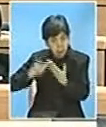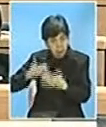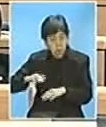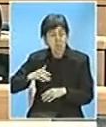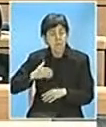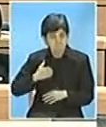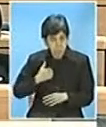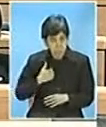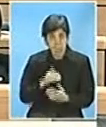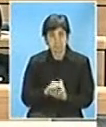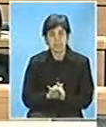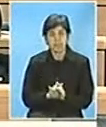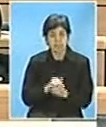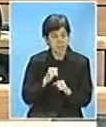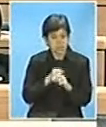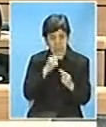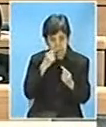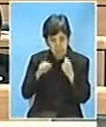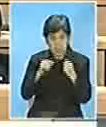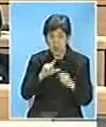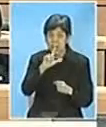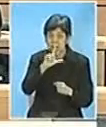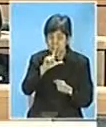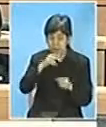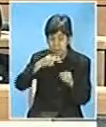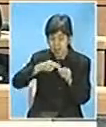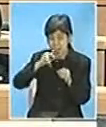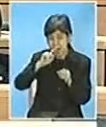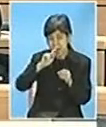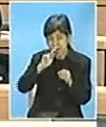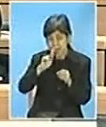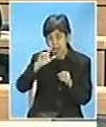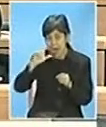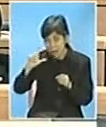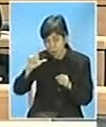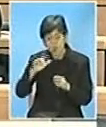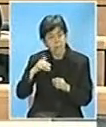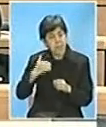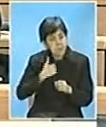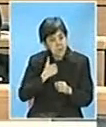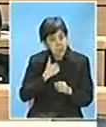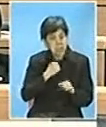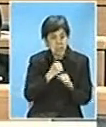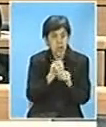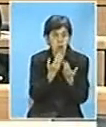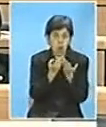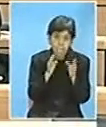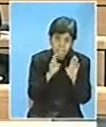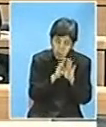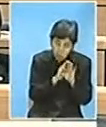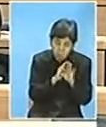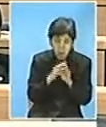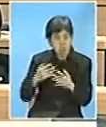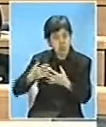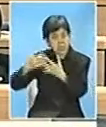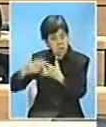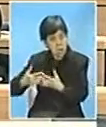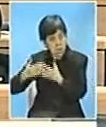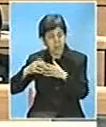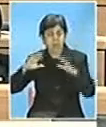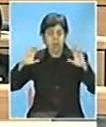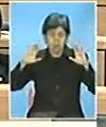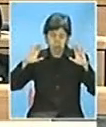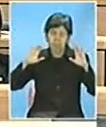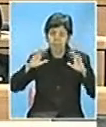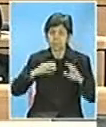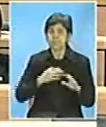การใช้ผิดประเภทเพราะว่า LPG นั้นเราก็มีทั้งภาคครัวเรือนภาคขนส่งและอุตสาหกรรมเราบอกว่าทางรัฐบาลเองบอก